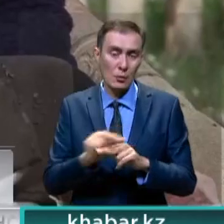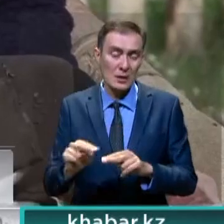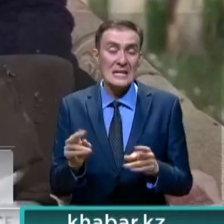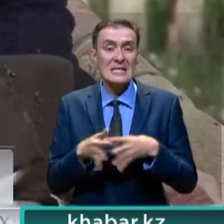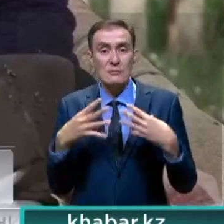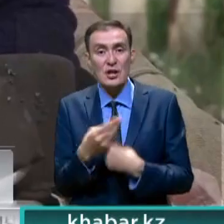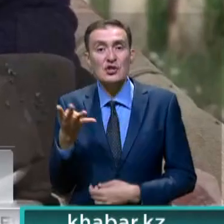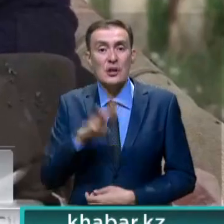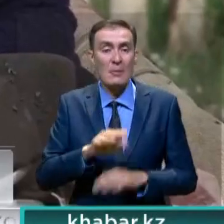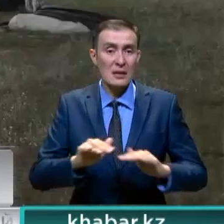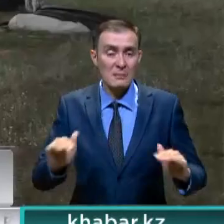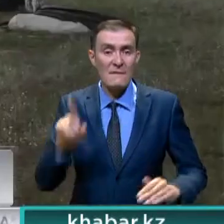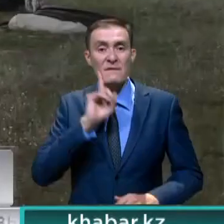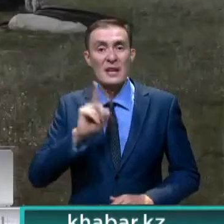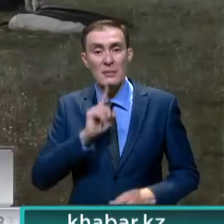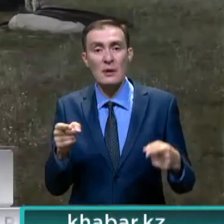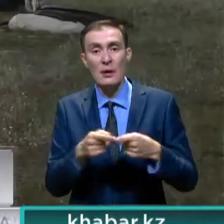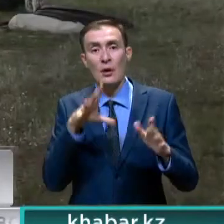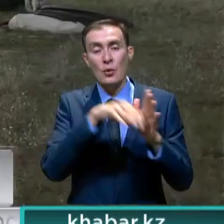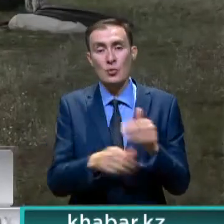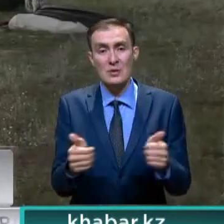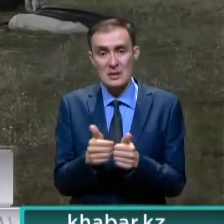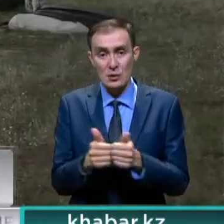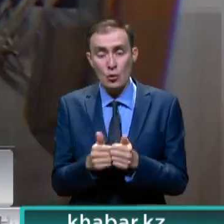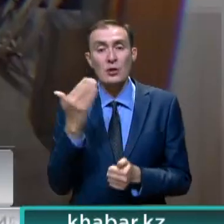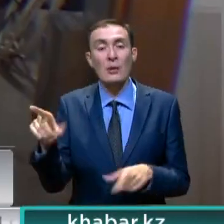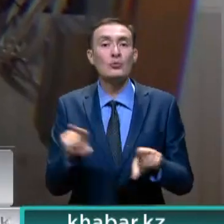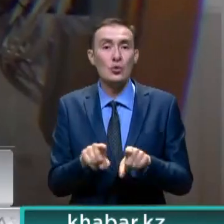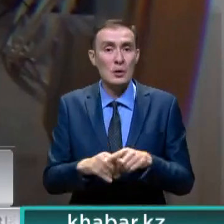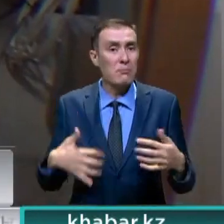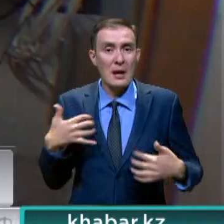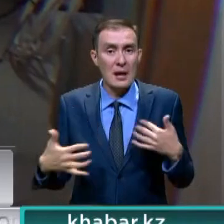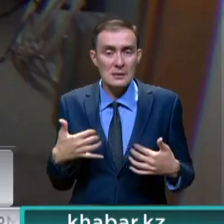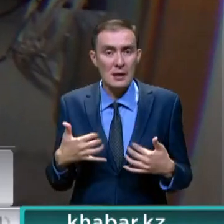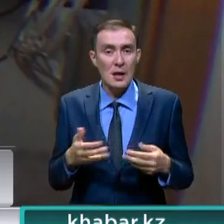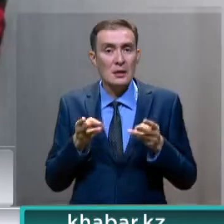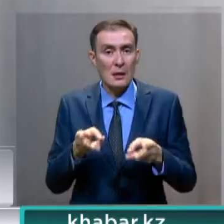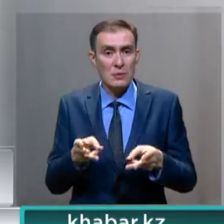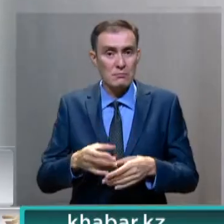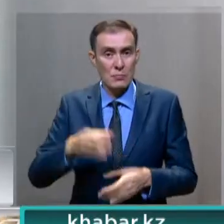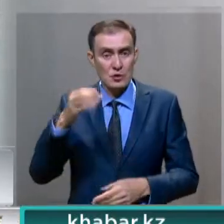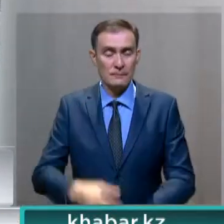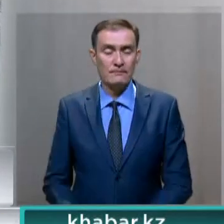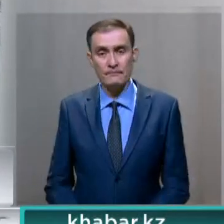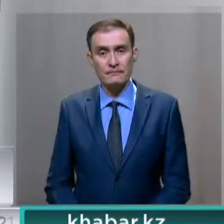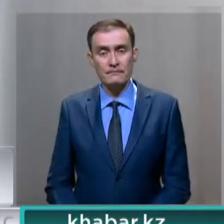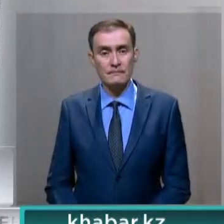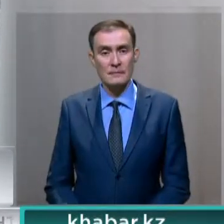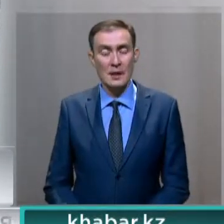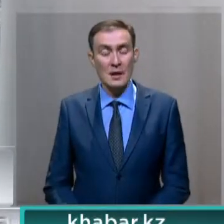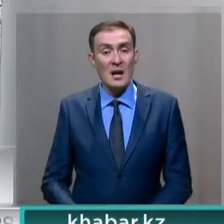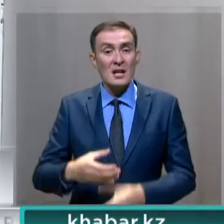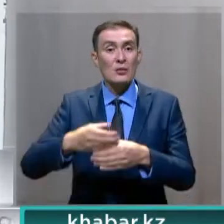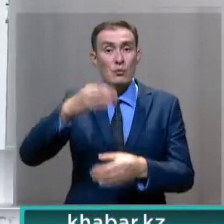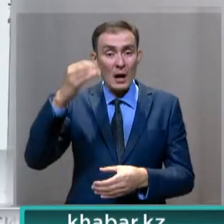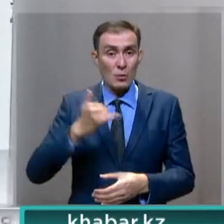Семья с четырьмя детьми сейчас временно ютится у соседей. Но там тоже боятся топить печь.